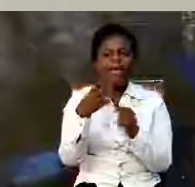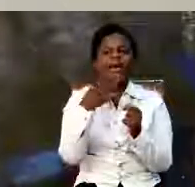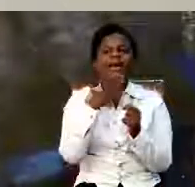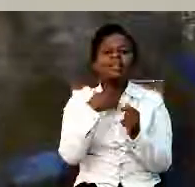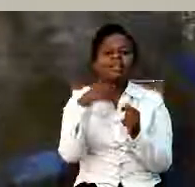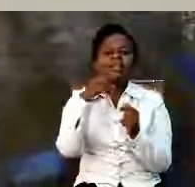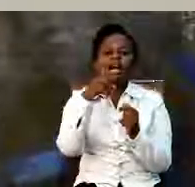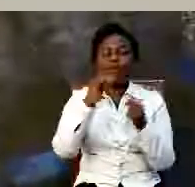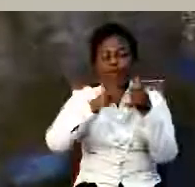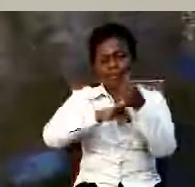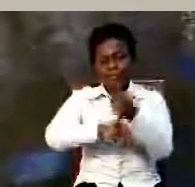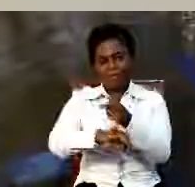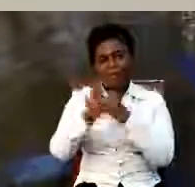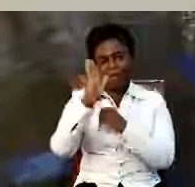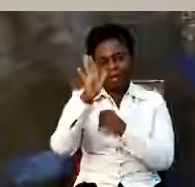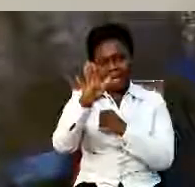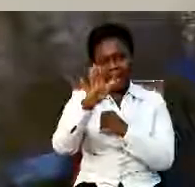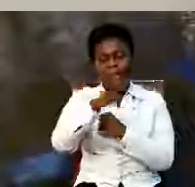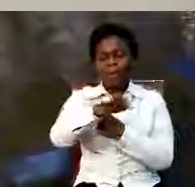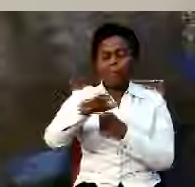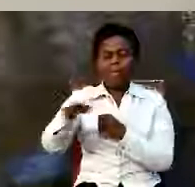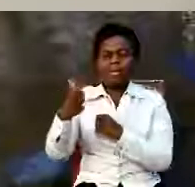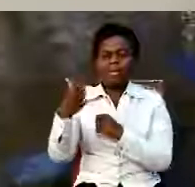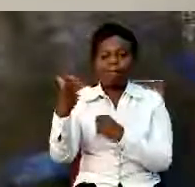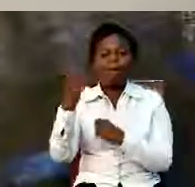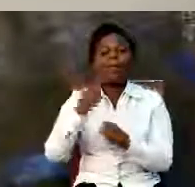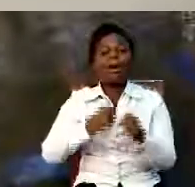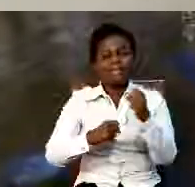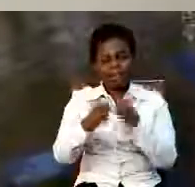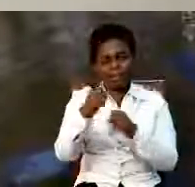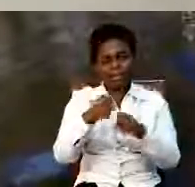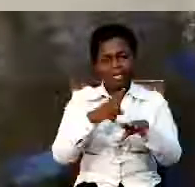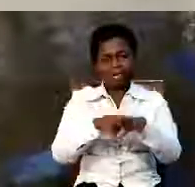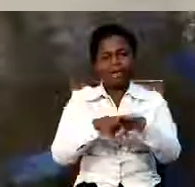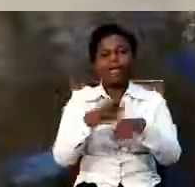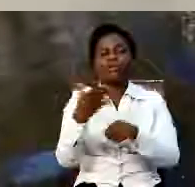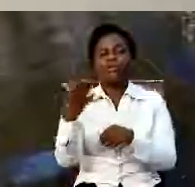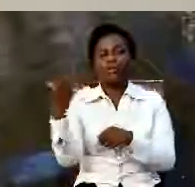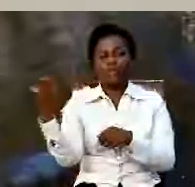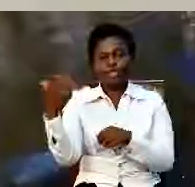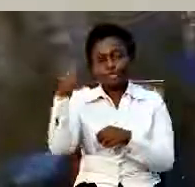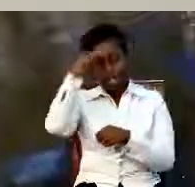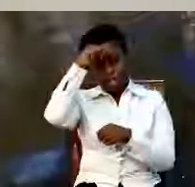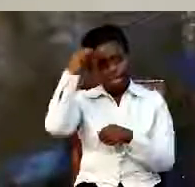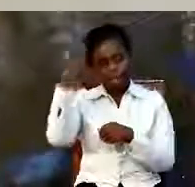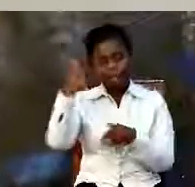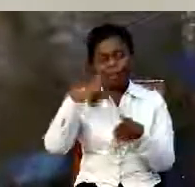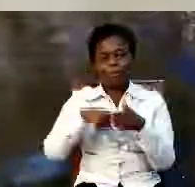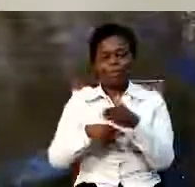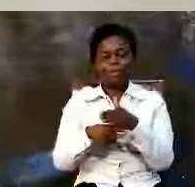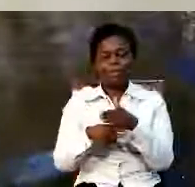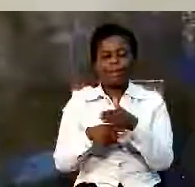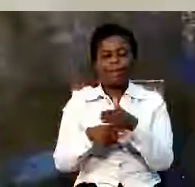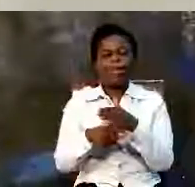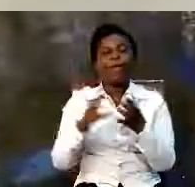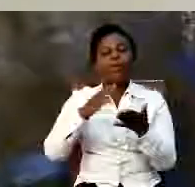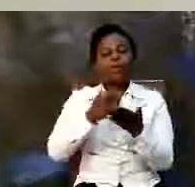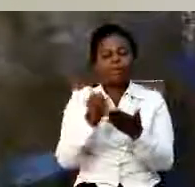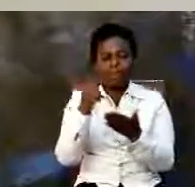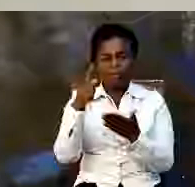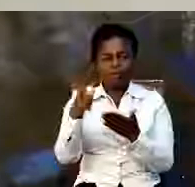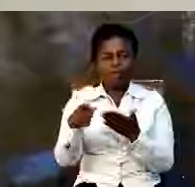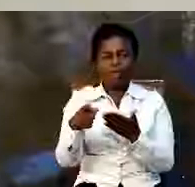Anataka uwe rafiki yake mahali ambapo atakimbilia wakati wowote shida inapotokea. Kwa sababu